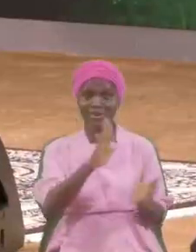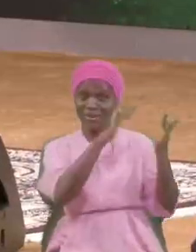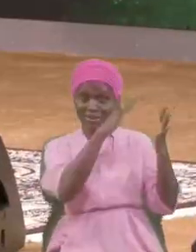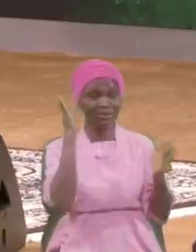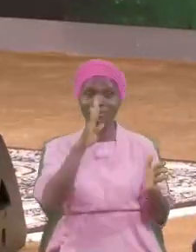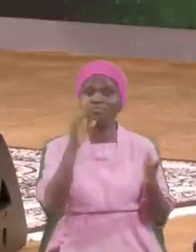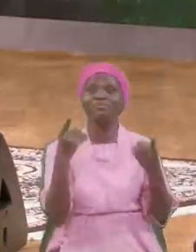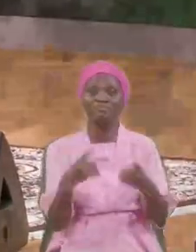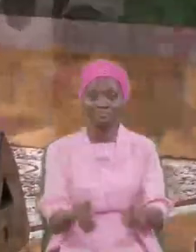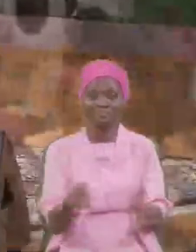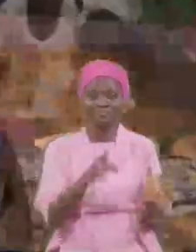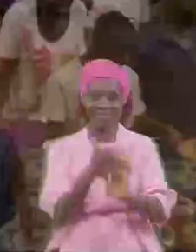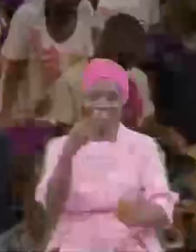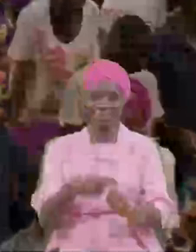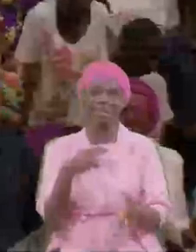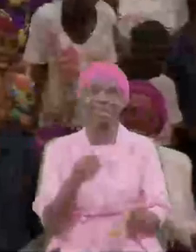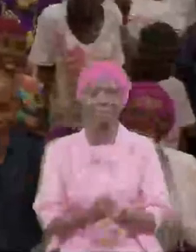Je sais bien que